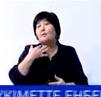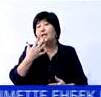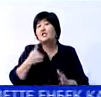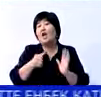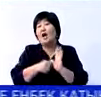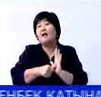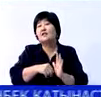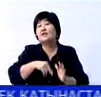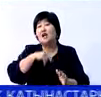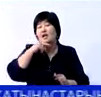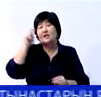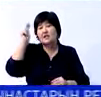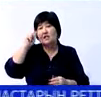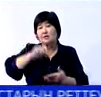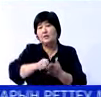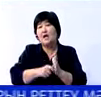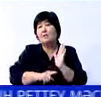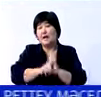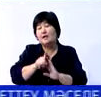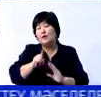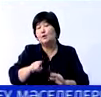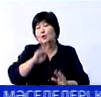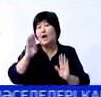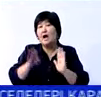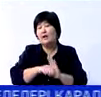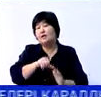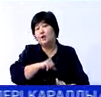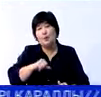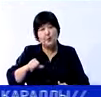5-6 сыныптан бастап соның арқасында өзі